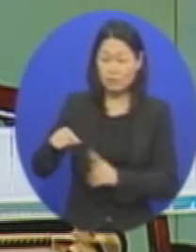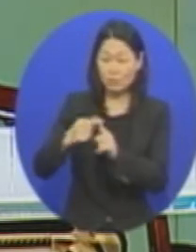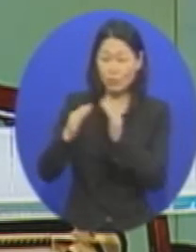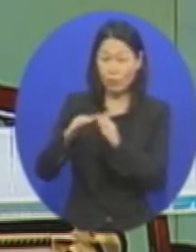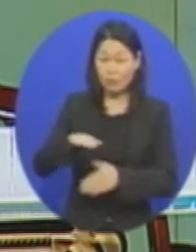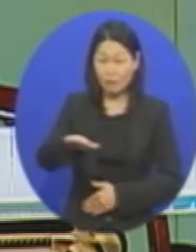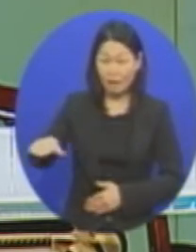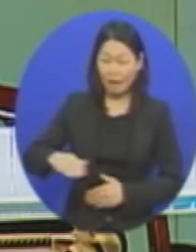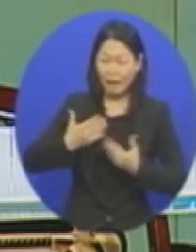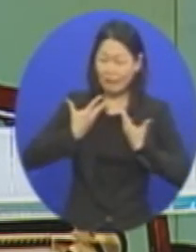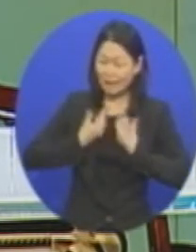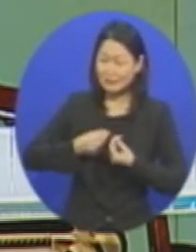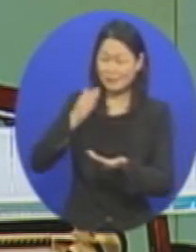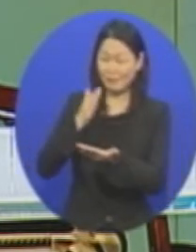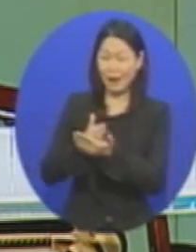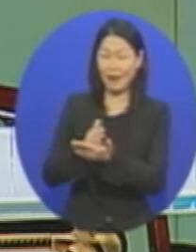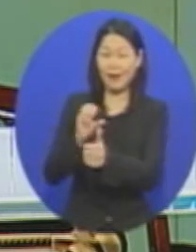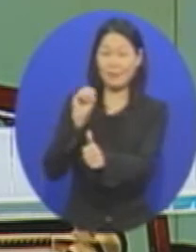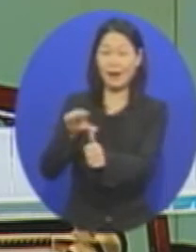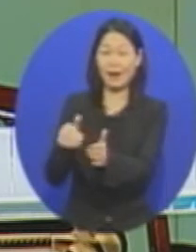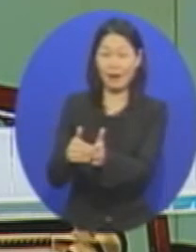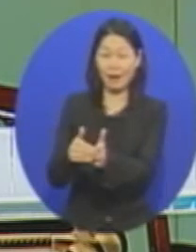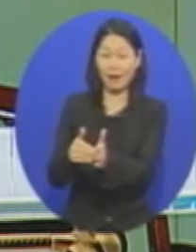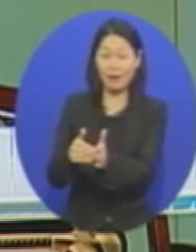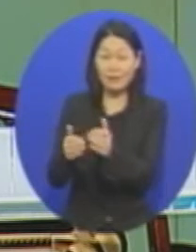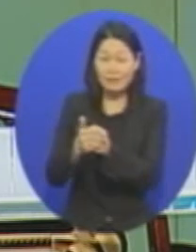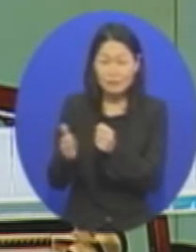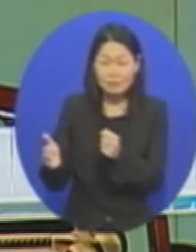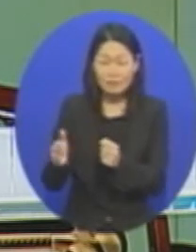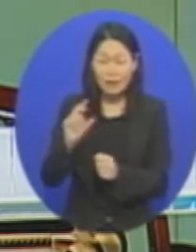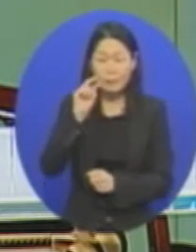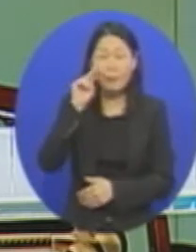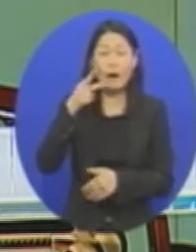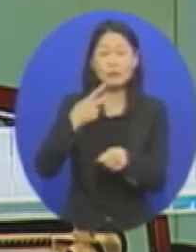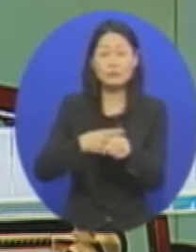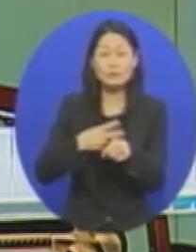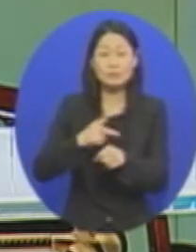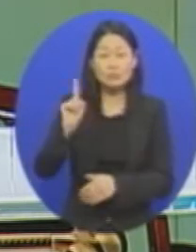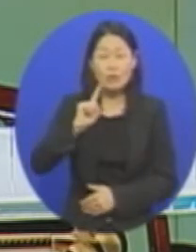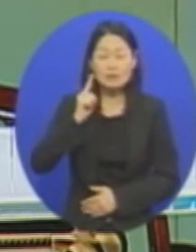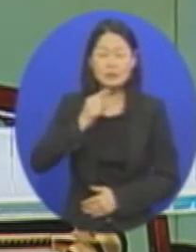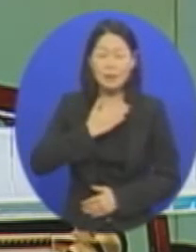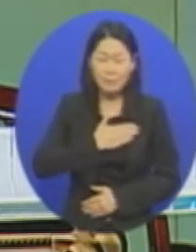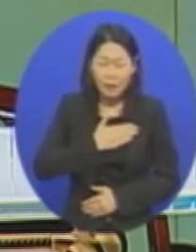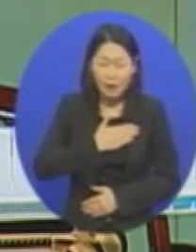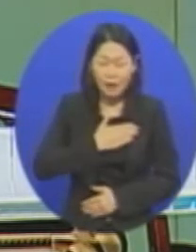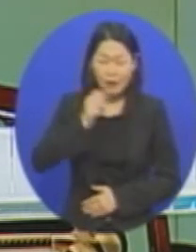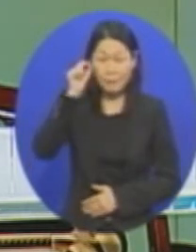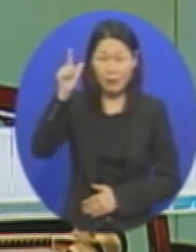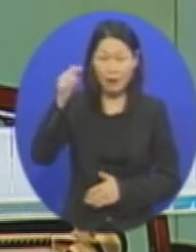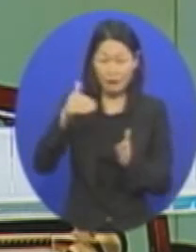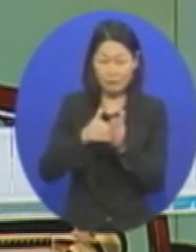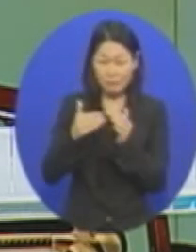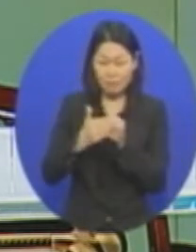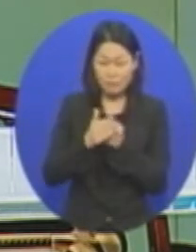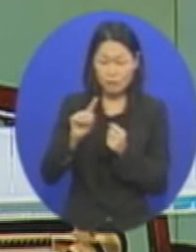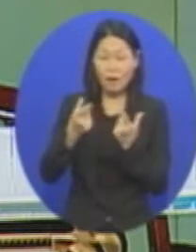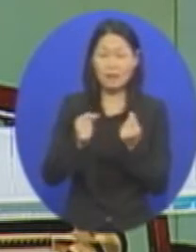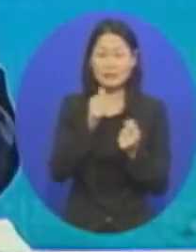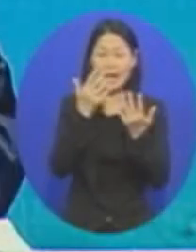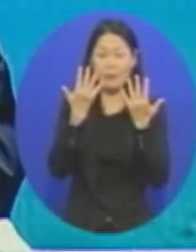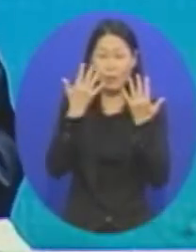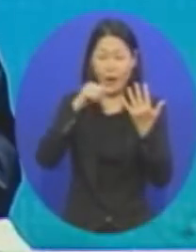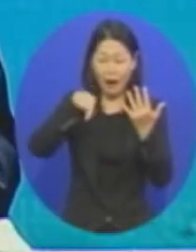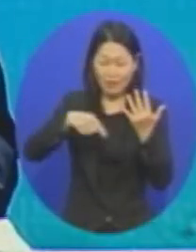도대체 사도 바울이 무엇을 보았기에 이래 무엇을 아낄 애 이렇게 감옥 안에서도